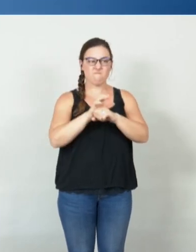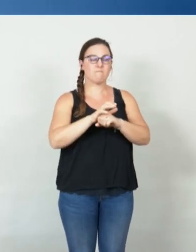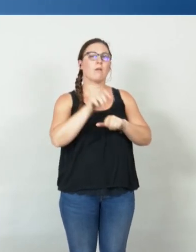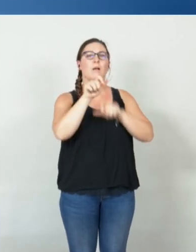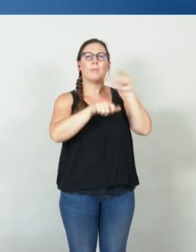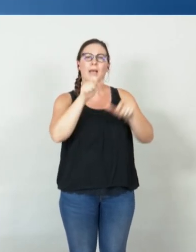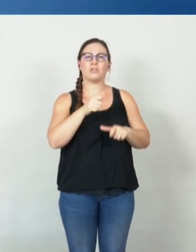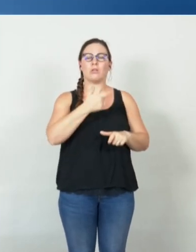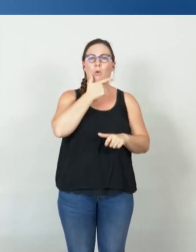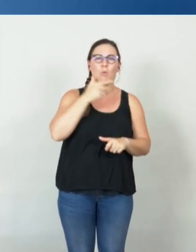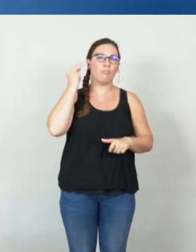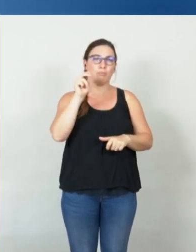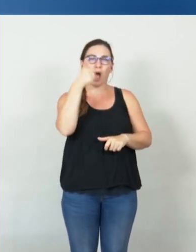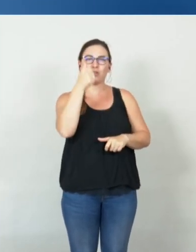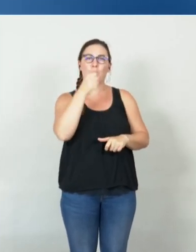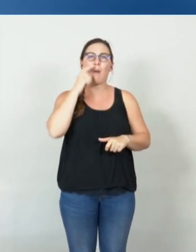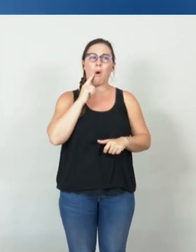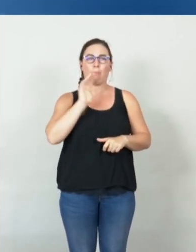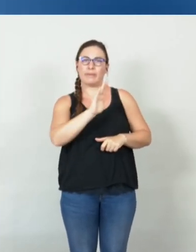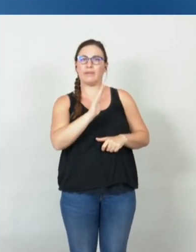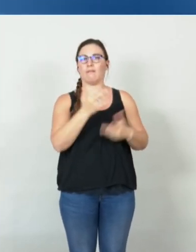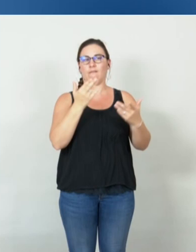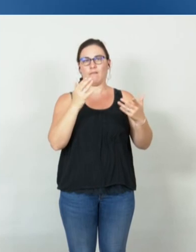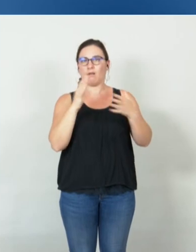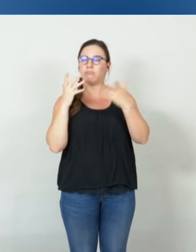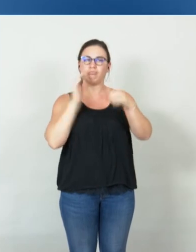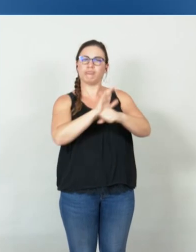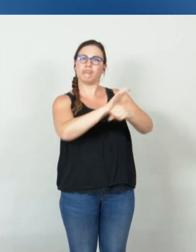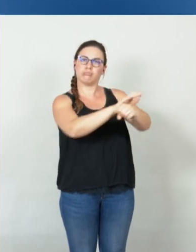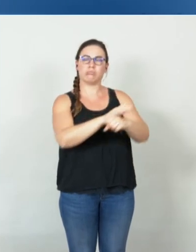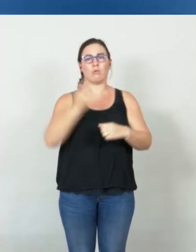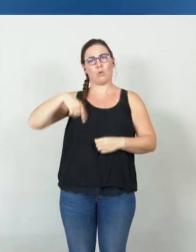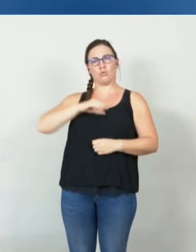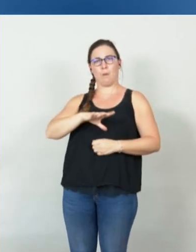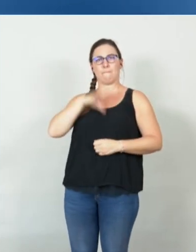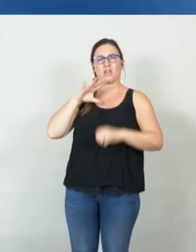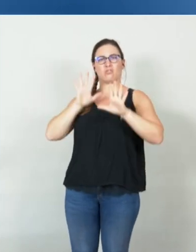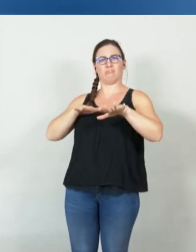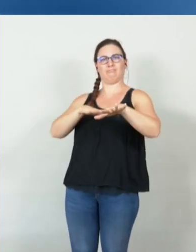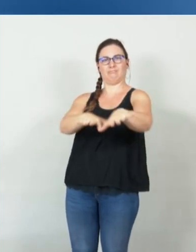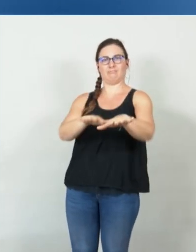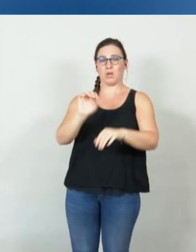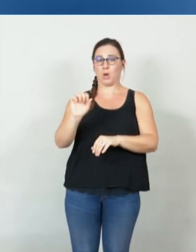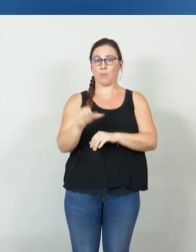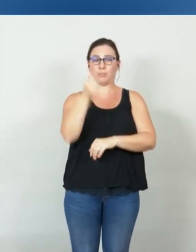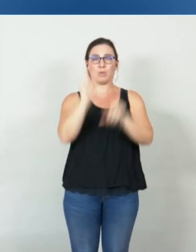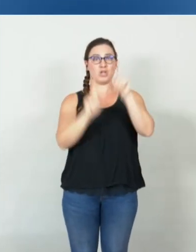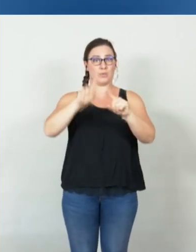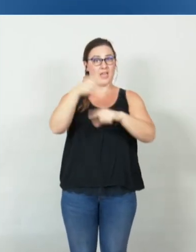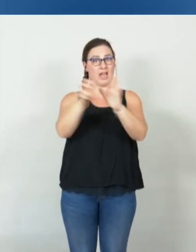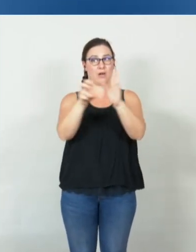alors même que nous célébrons le mois des fiertés avec une marge des fiertés d'ailleurs samedi prochain 1er juillet à